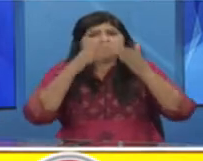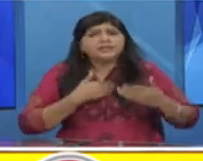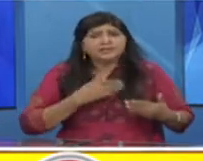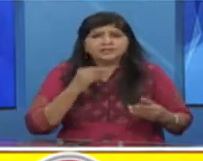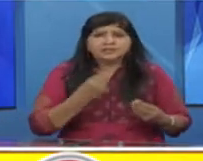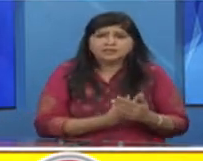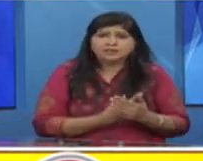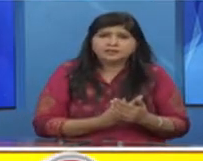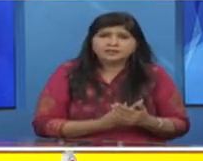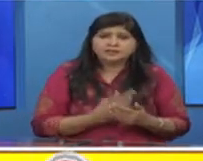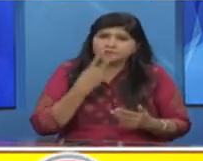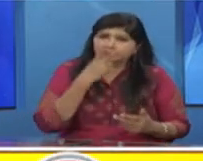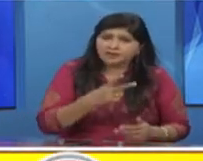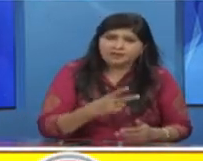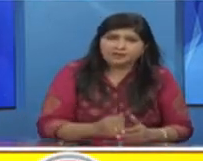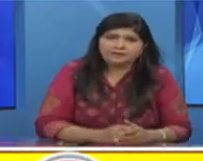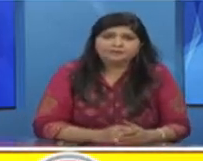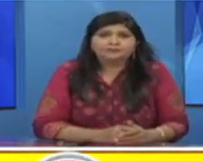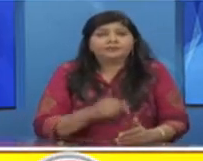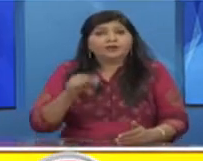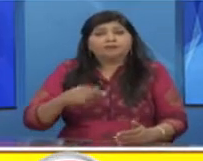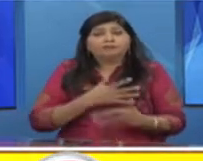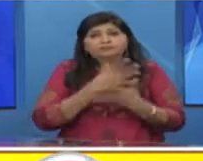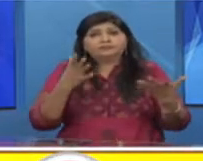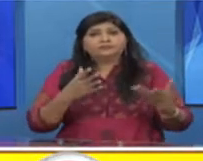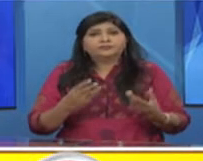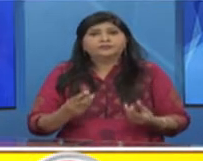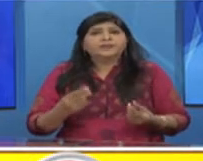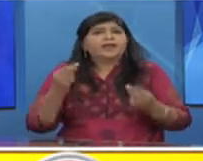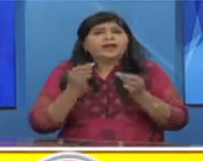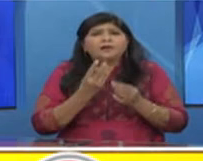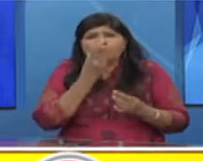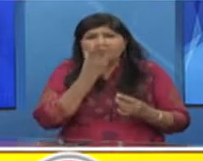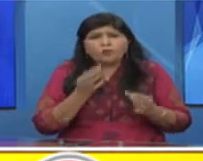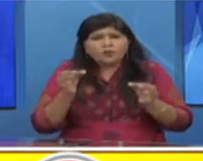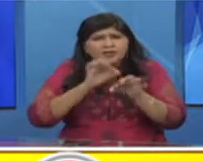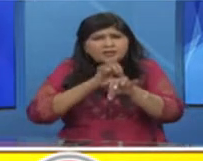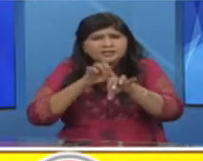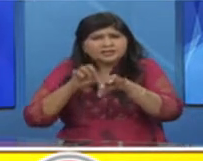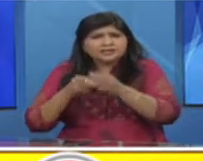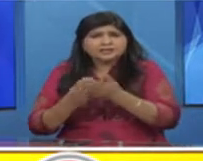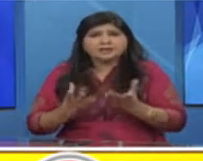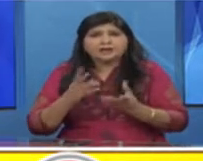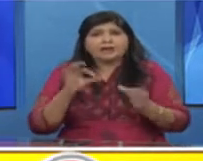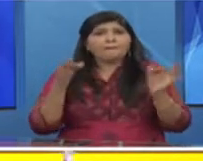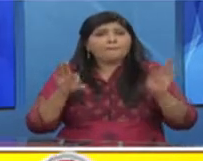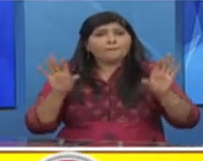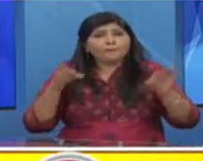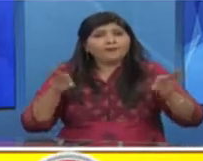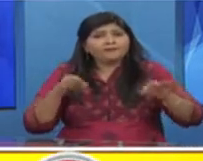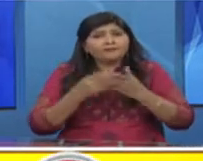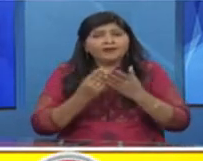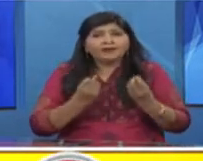है, श्रद्धा है, उसको प्रकट किया। और अब तो वहाँ कैक्टस गार्डन, बटरफ्लाई गार्डन, जंगल